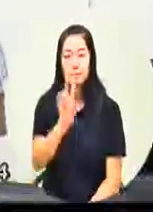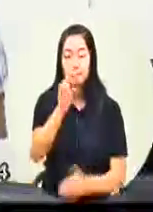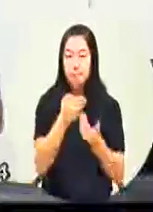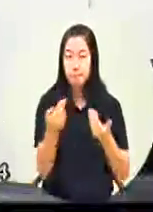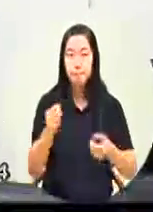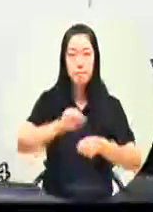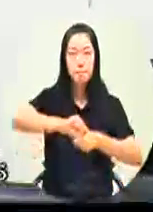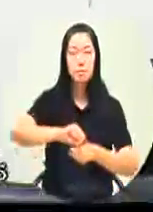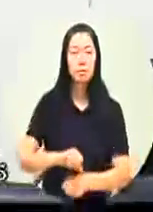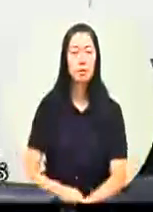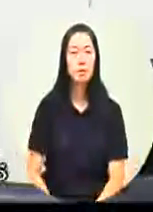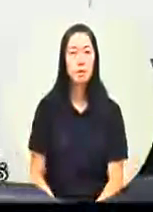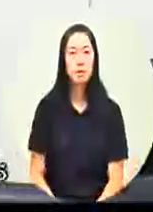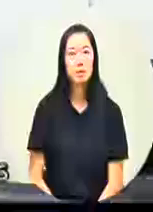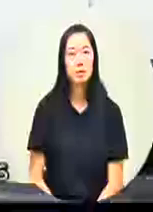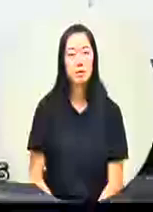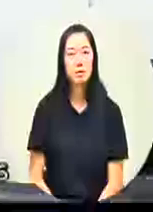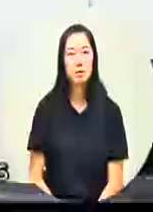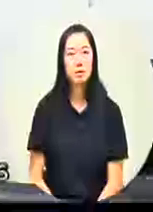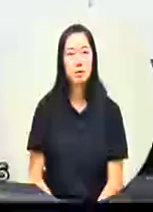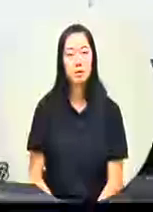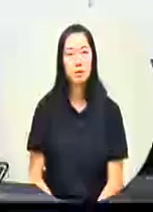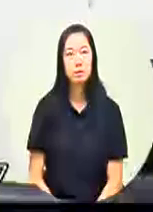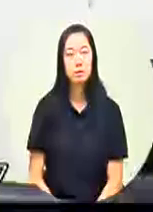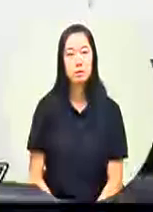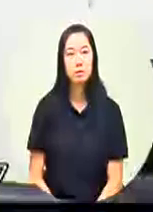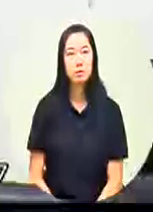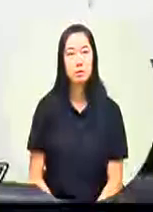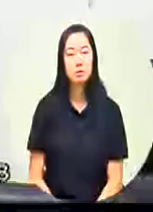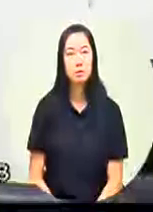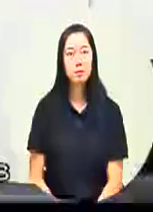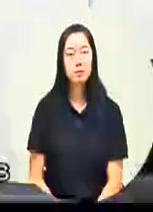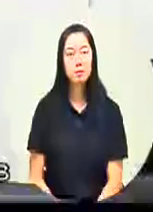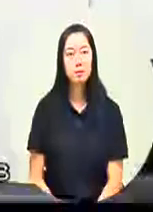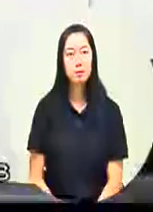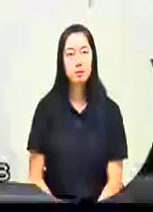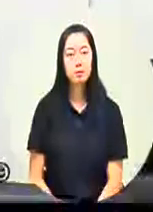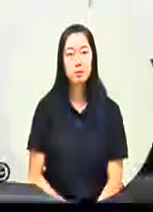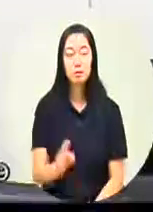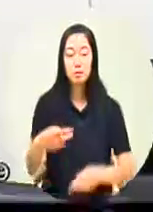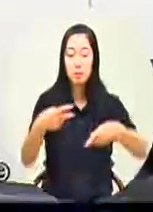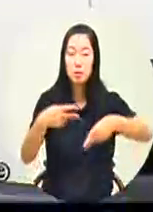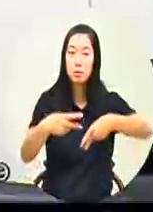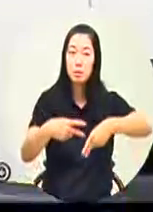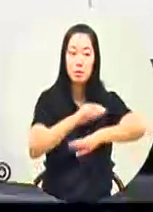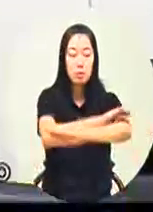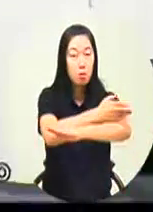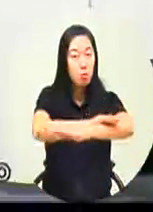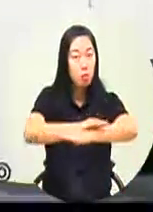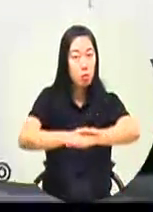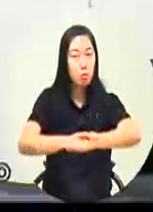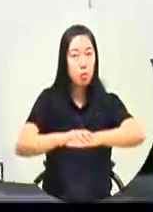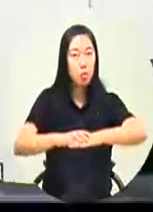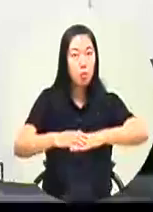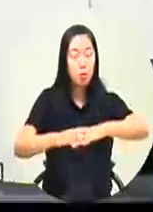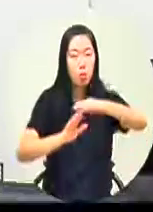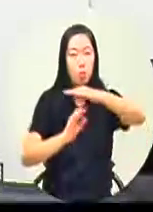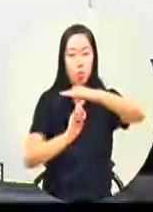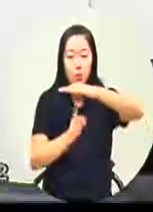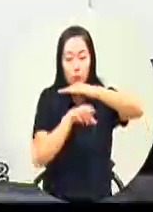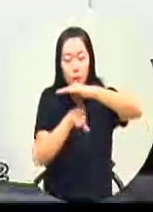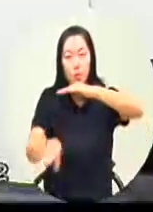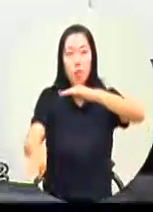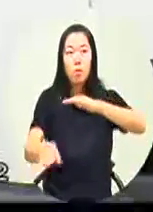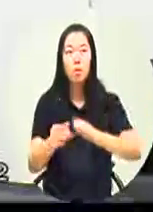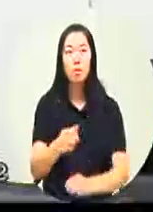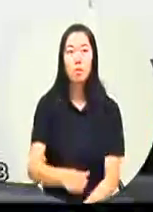两分钟。 哦，局长，你仁武交流道，仁武交流道就是八